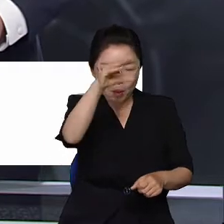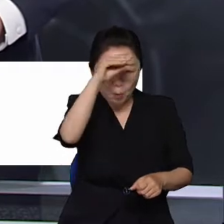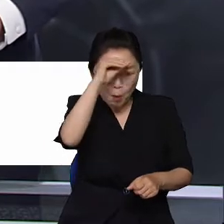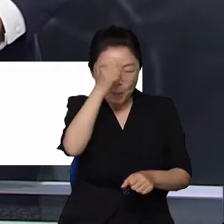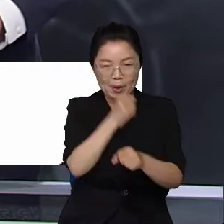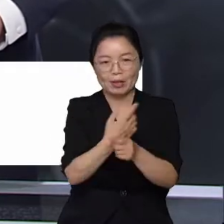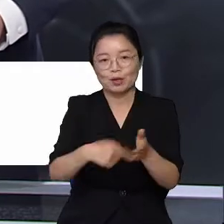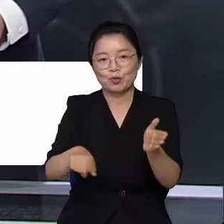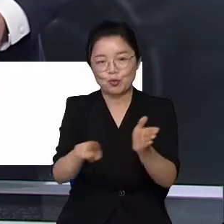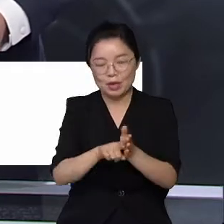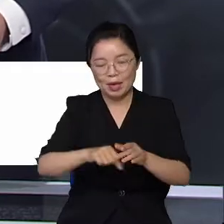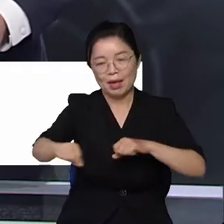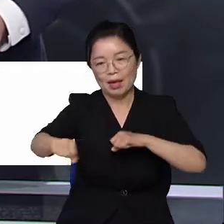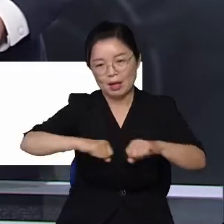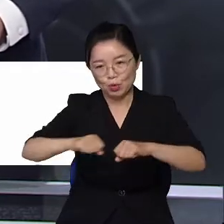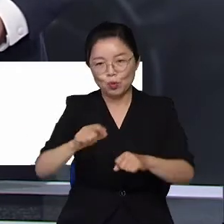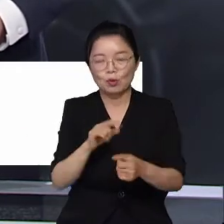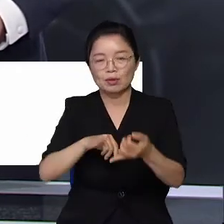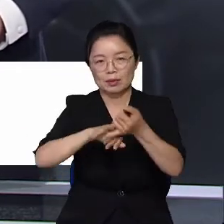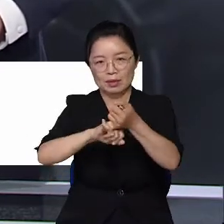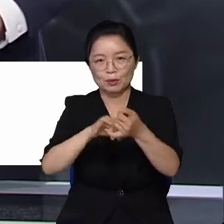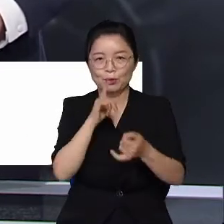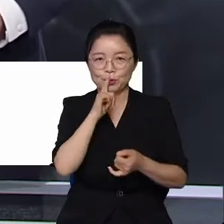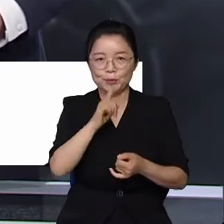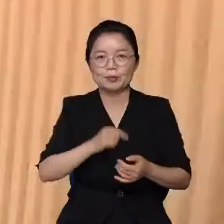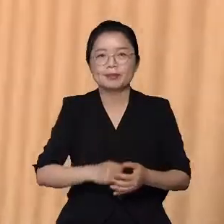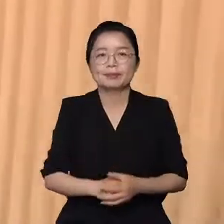약속했습니다 이성은 기자의 보도입니다